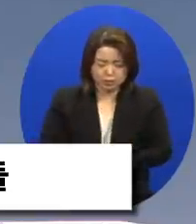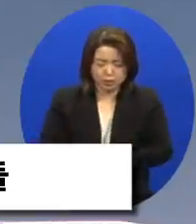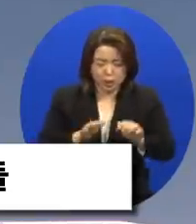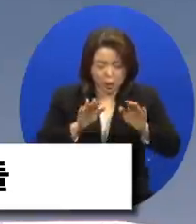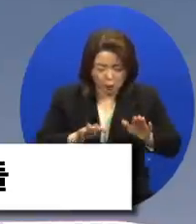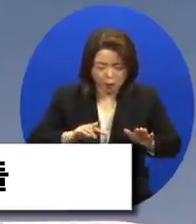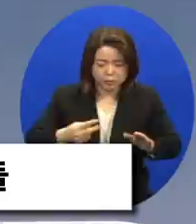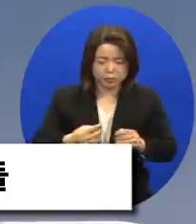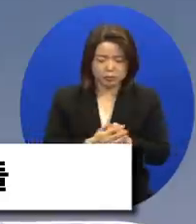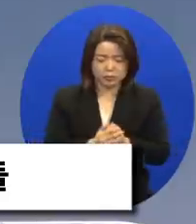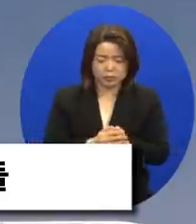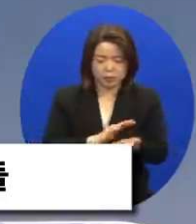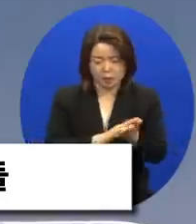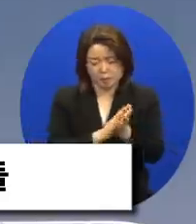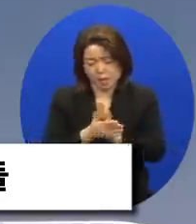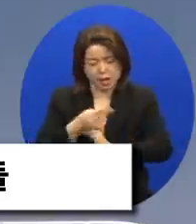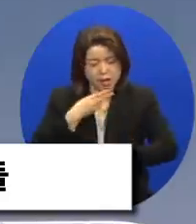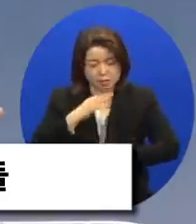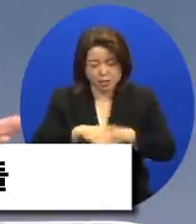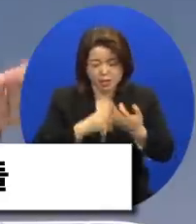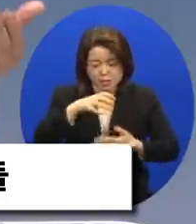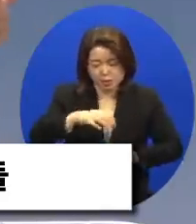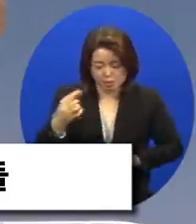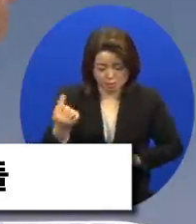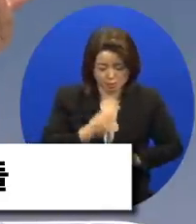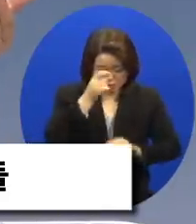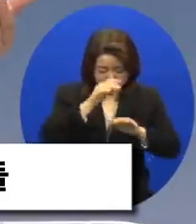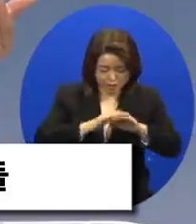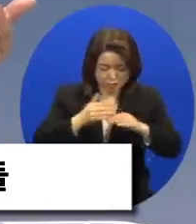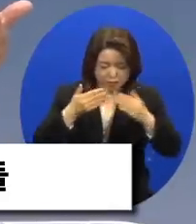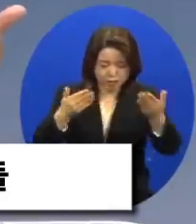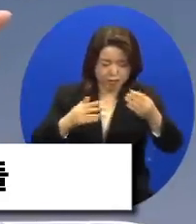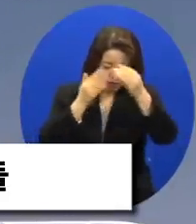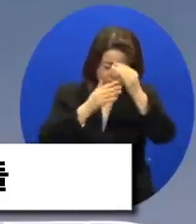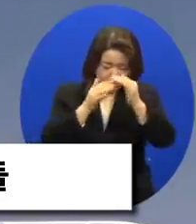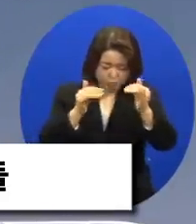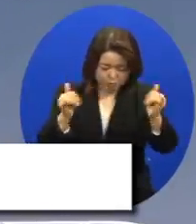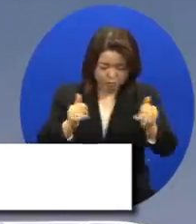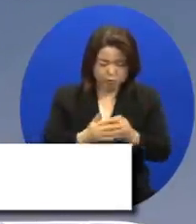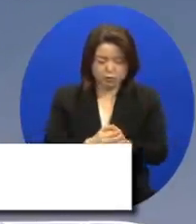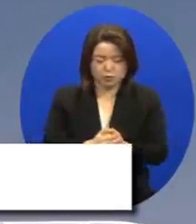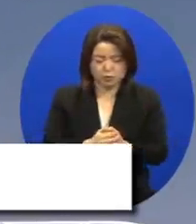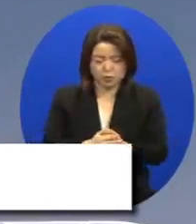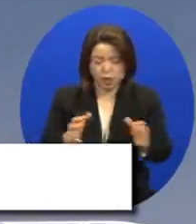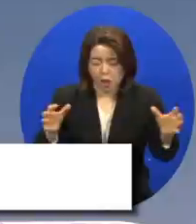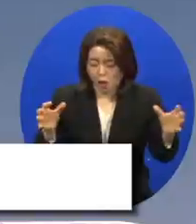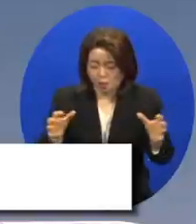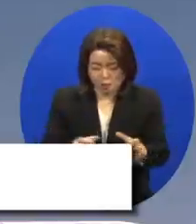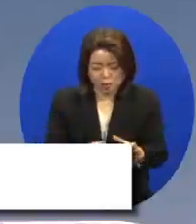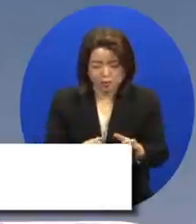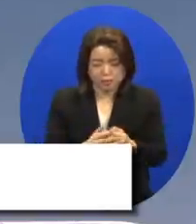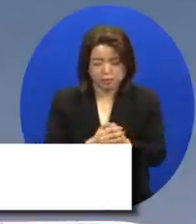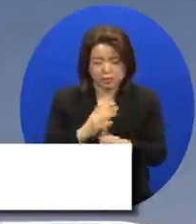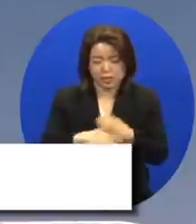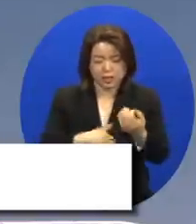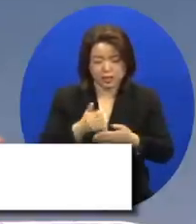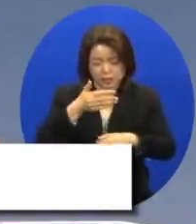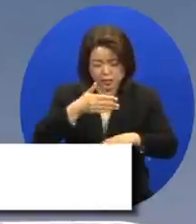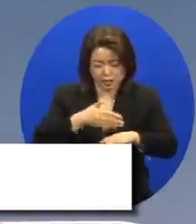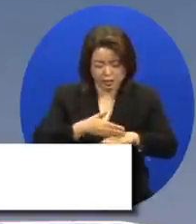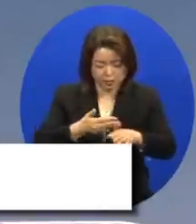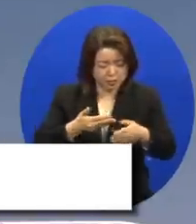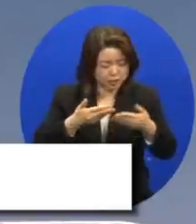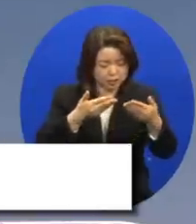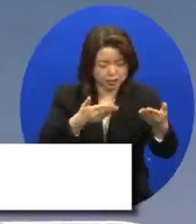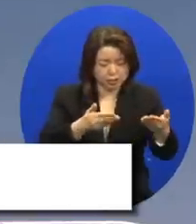오늘도 변함없이 하나님 앞에 나와 예배하는 성도들 모여서 의 하나님께 감사할 순